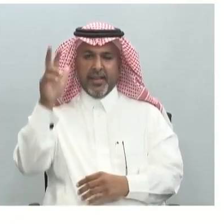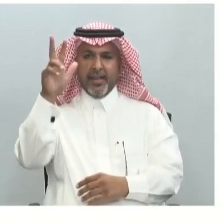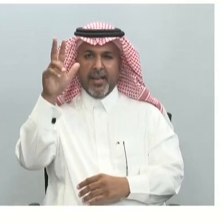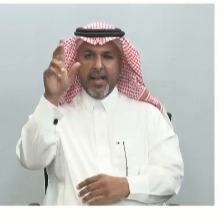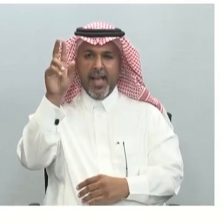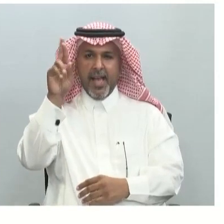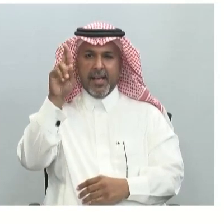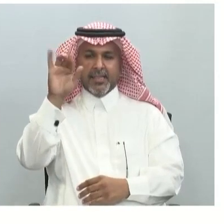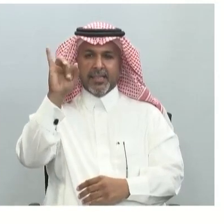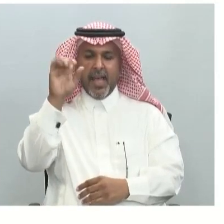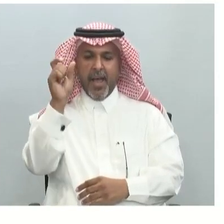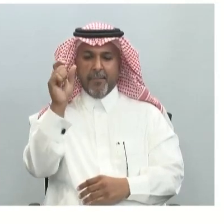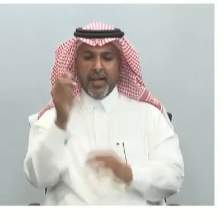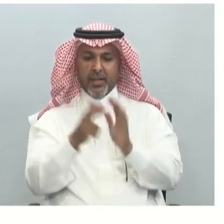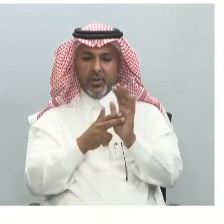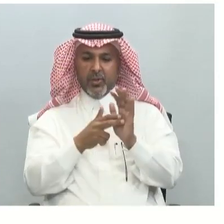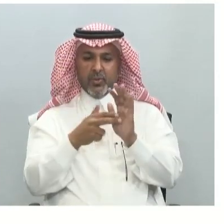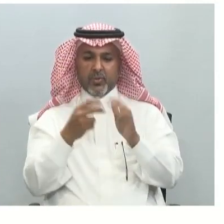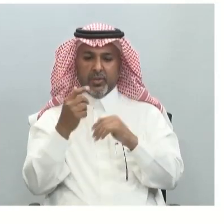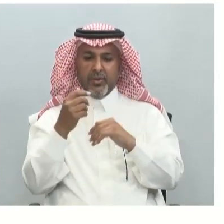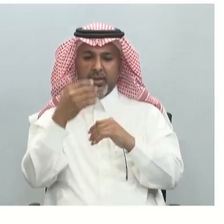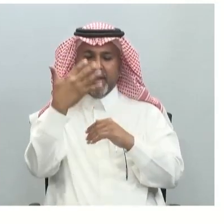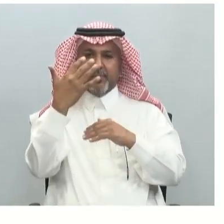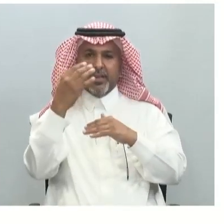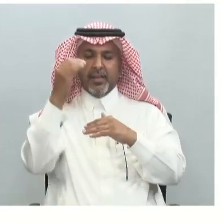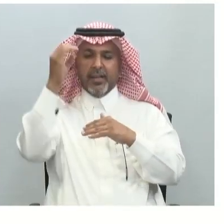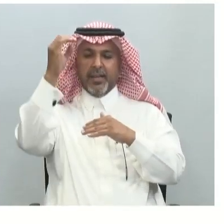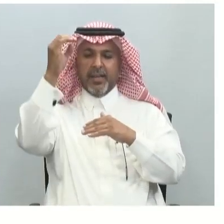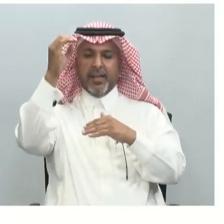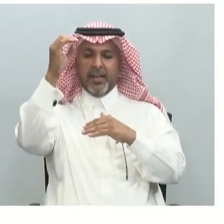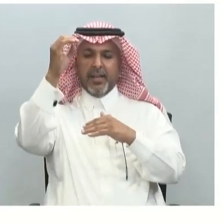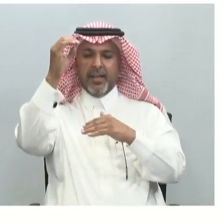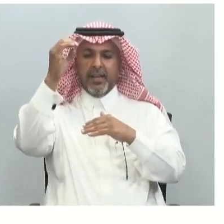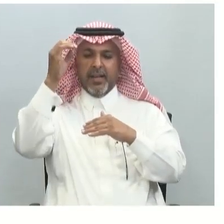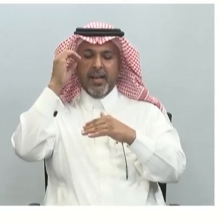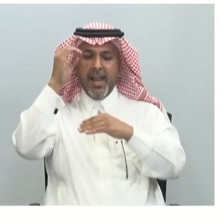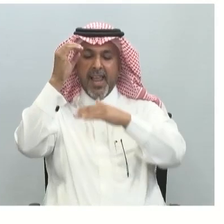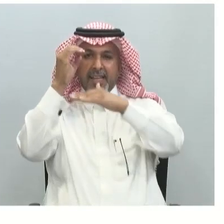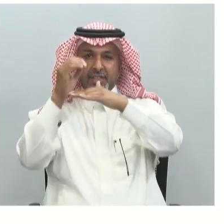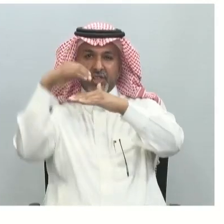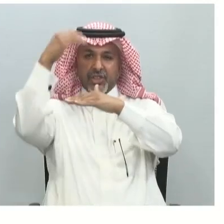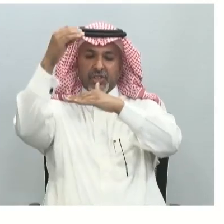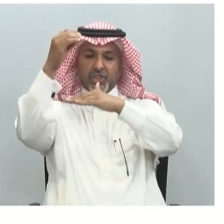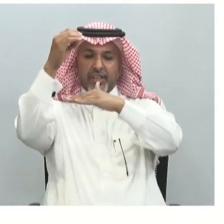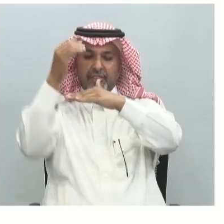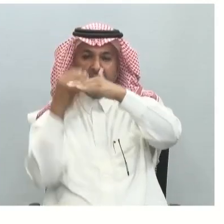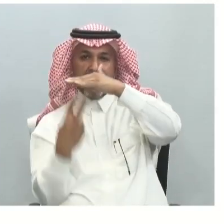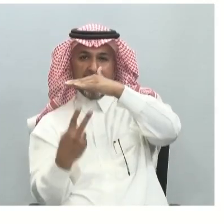خمسه جذر اثنين على اربعه طبعا ثانيه